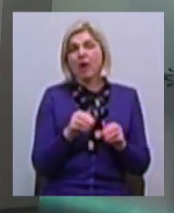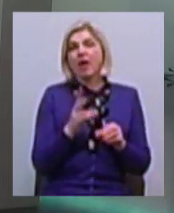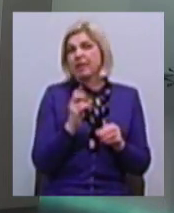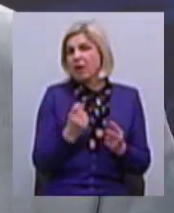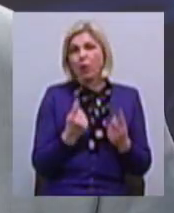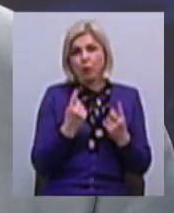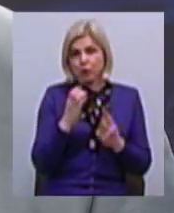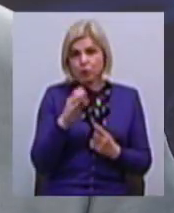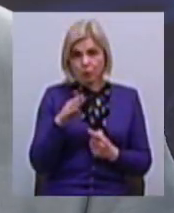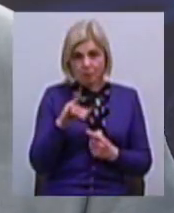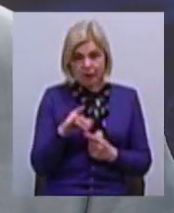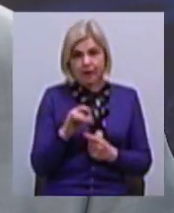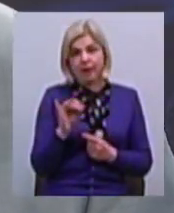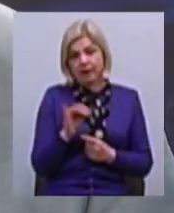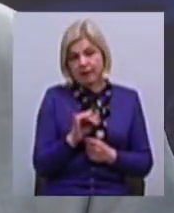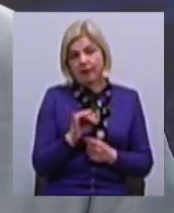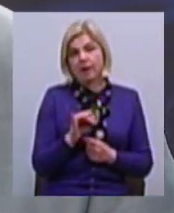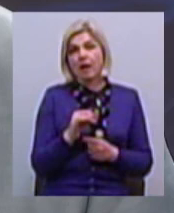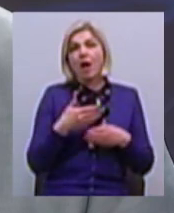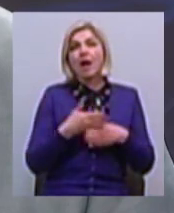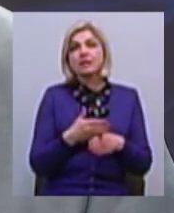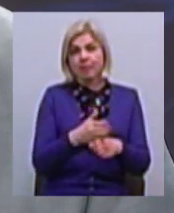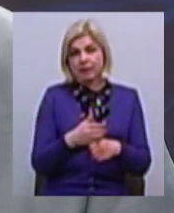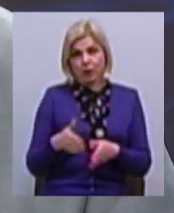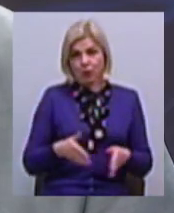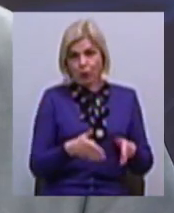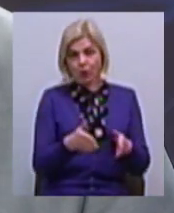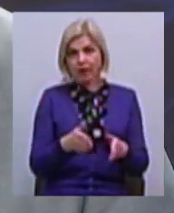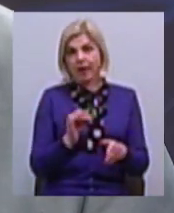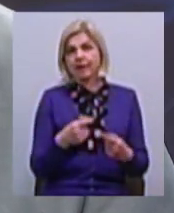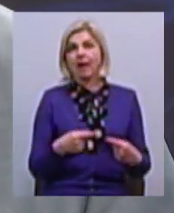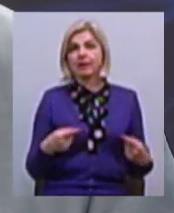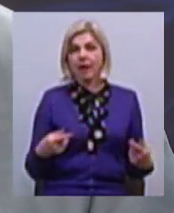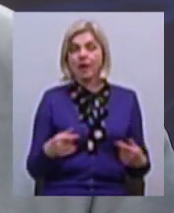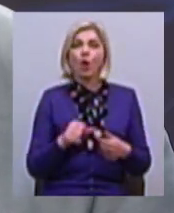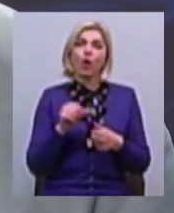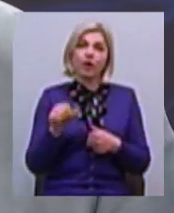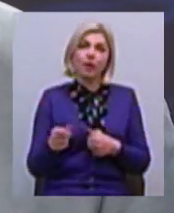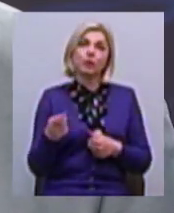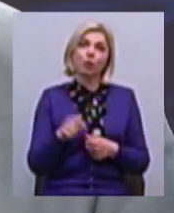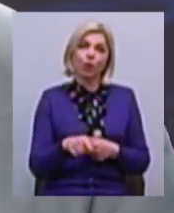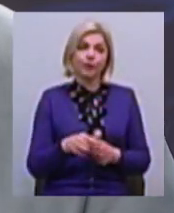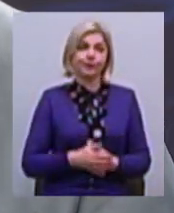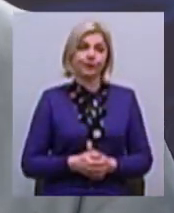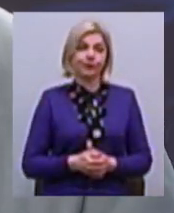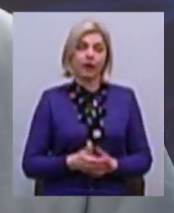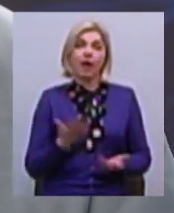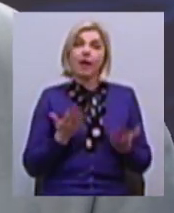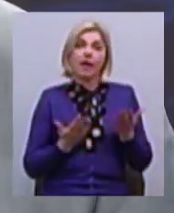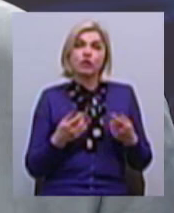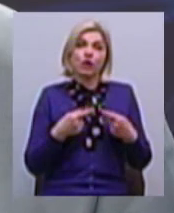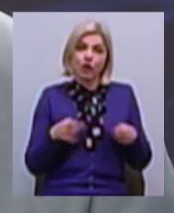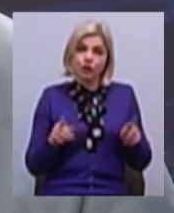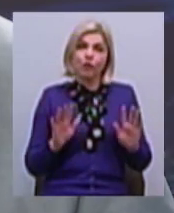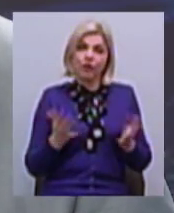суми, та що, та розбиті дороги і так далі. Крім того, якщо в іншому випадку,